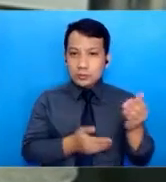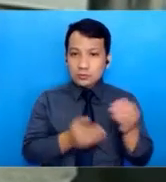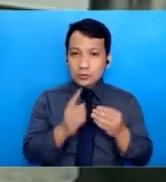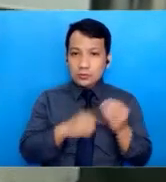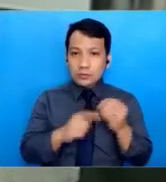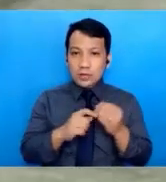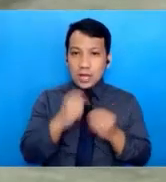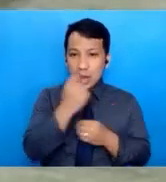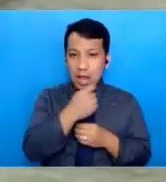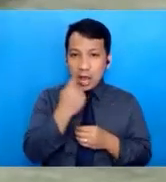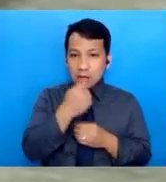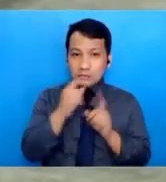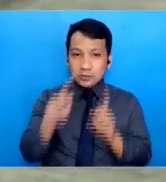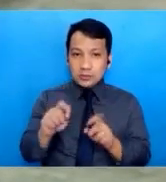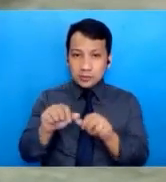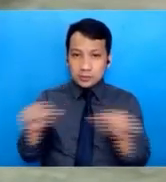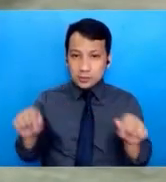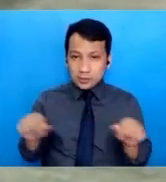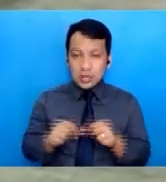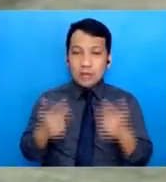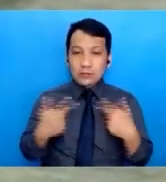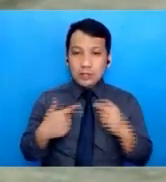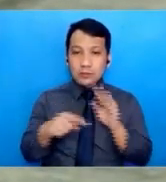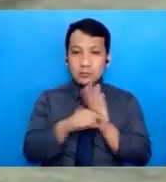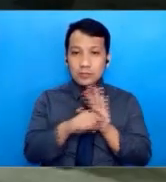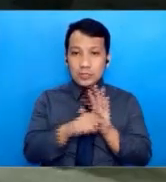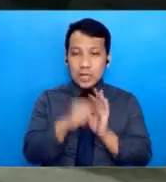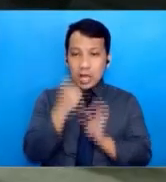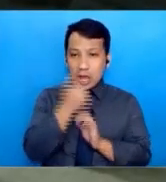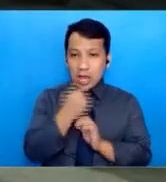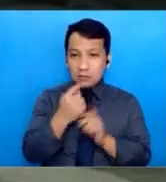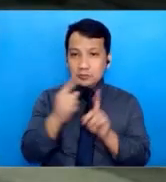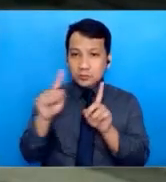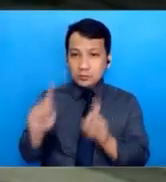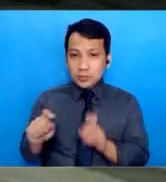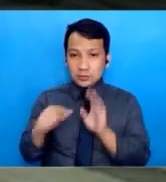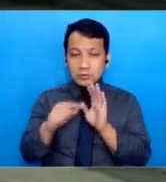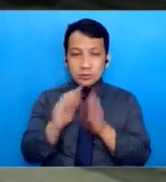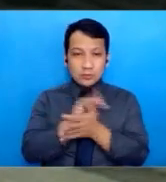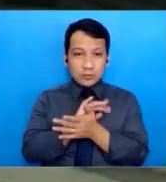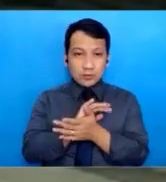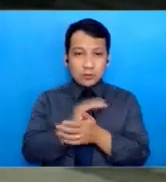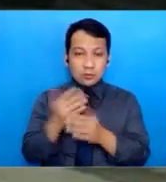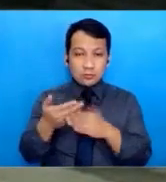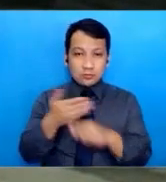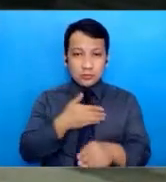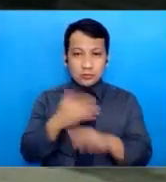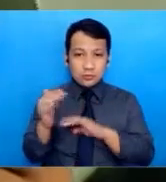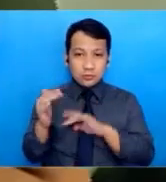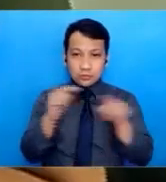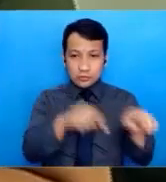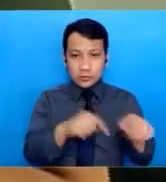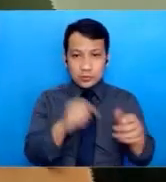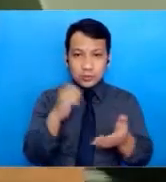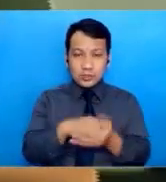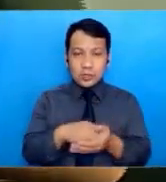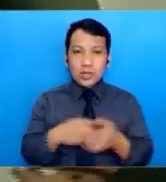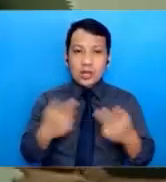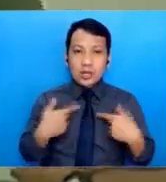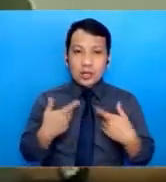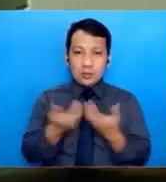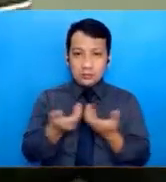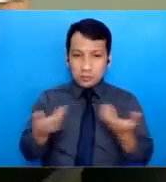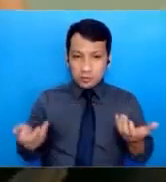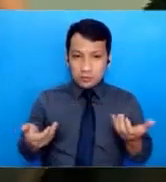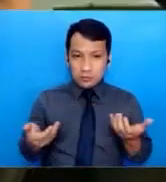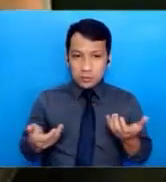area dahil kailangan may negative COVID-19 test result ang mga kakandidato bago sila makapasok. May division dito sa filing